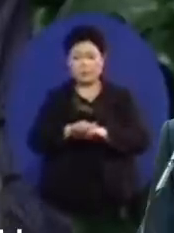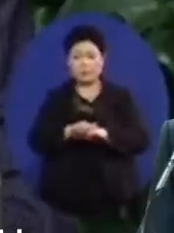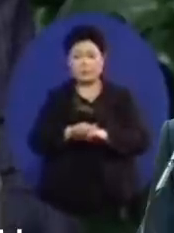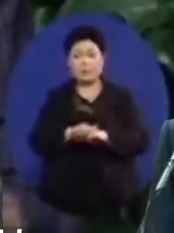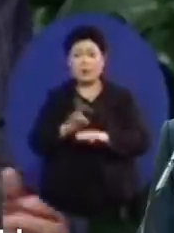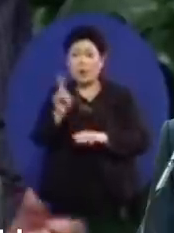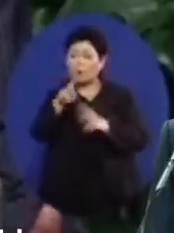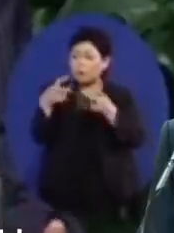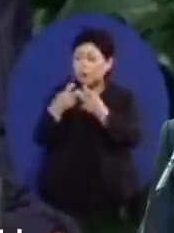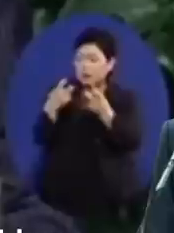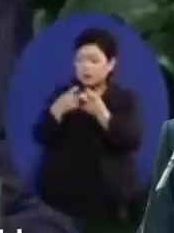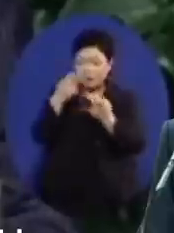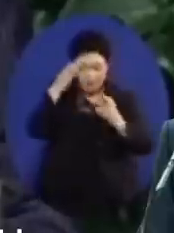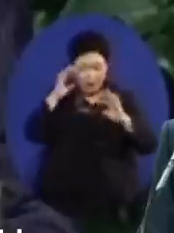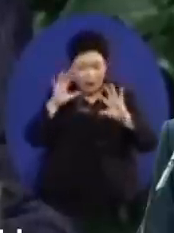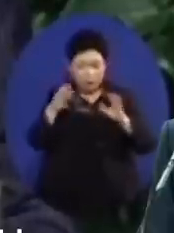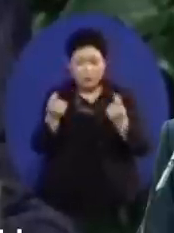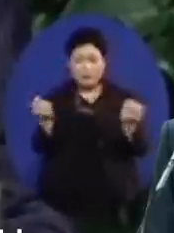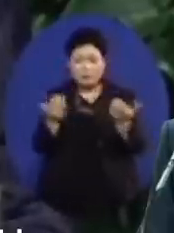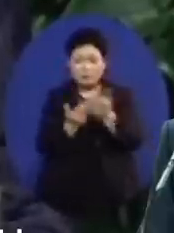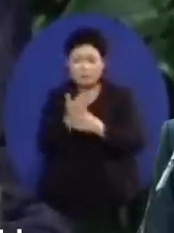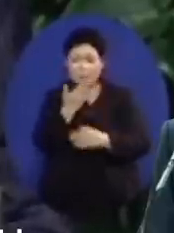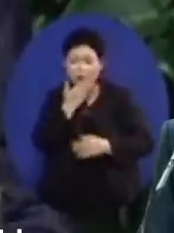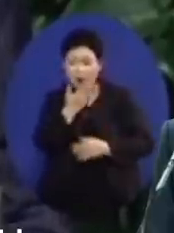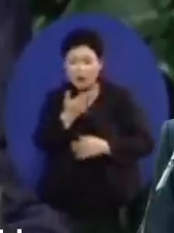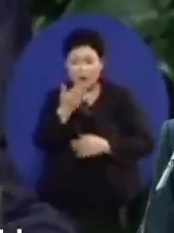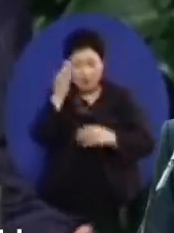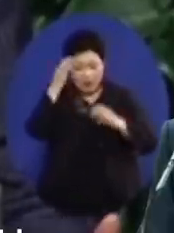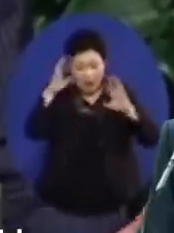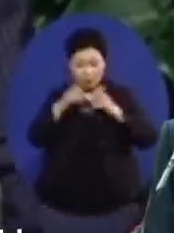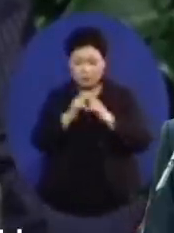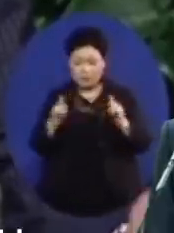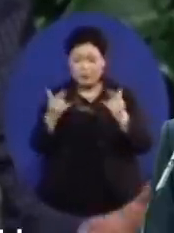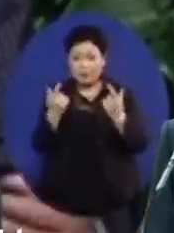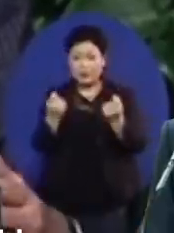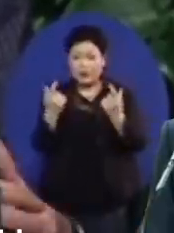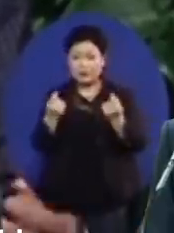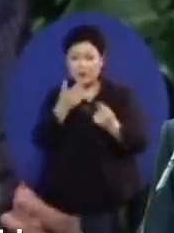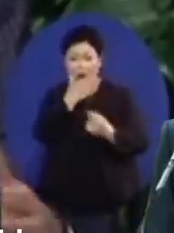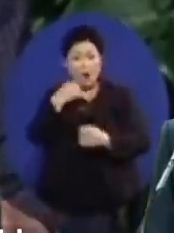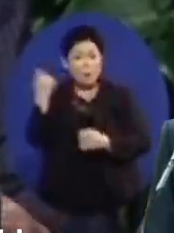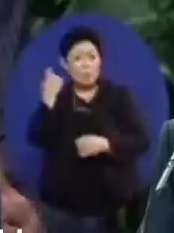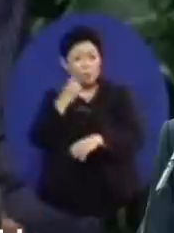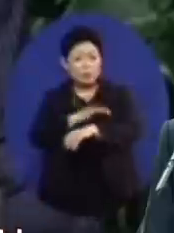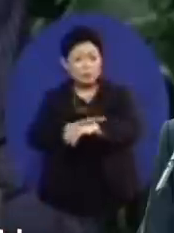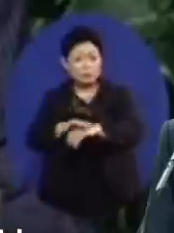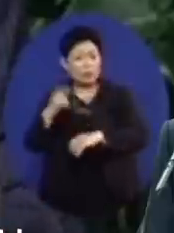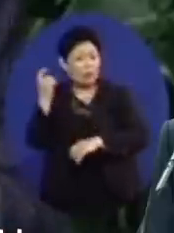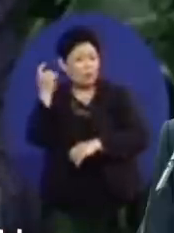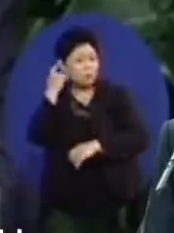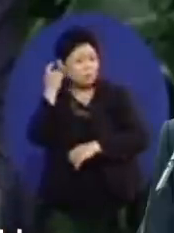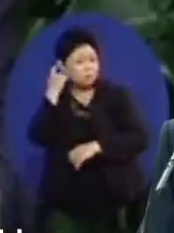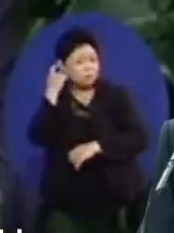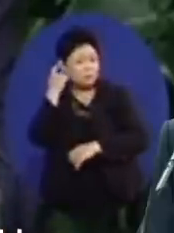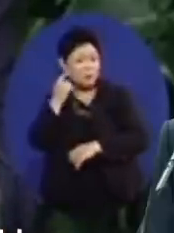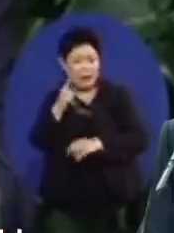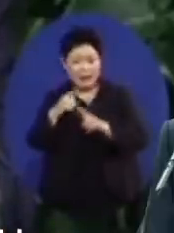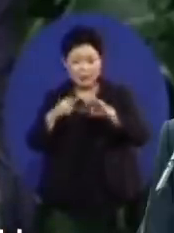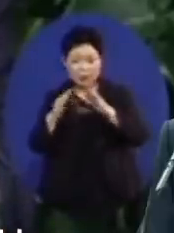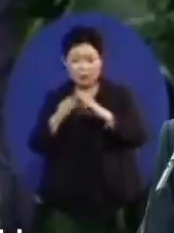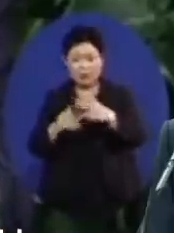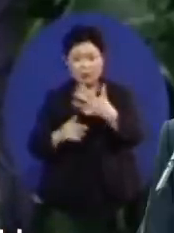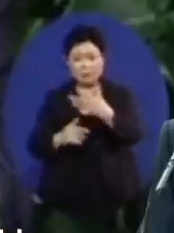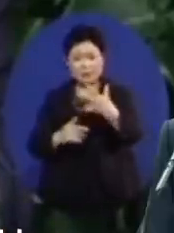됐어요. 어떻게 해서 한국은 이런 일이 납니까? 한국 국민들은 이렇게 복음을 잘 받아들입니까? 한 교회가